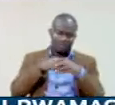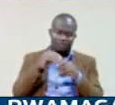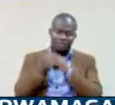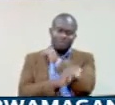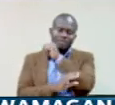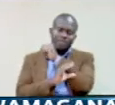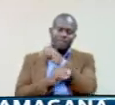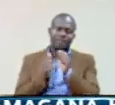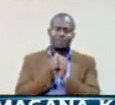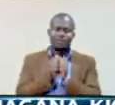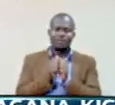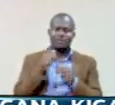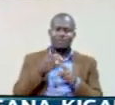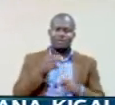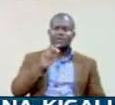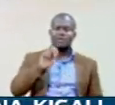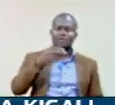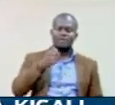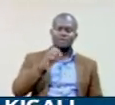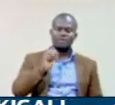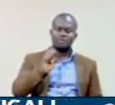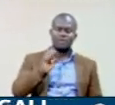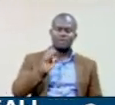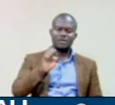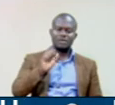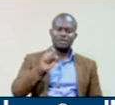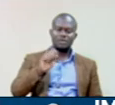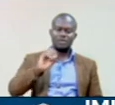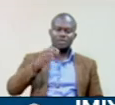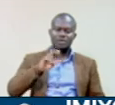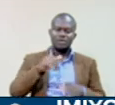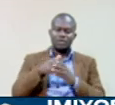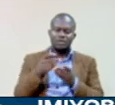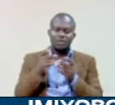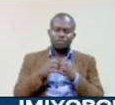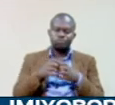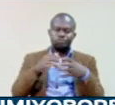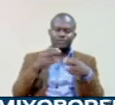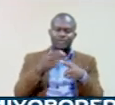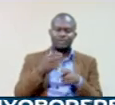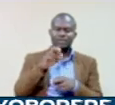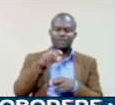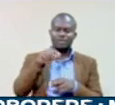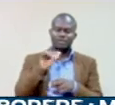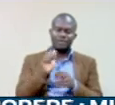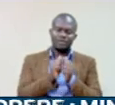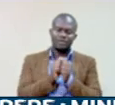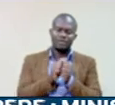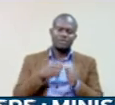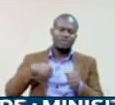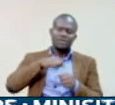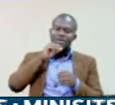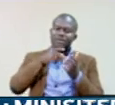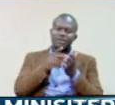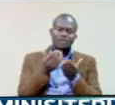Rwanda uyu ni munyange yo temestocre rwemeza mirimo ufite turagiro ry'amafi yo mu bwoko bwa tirapi ntabwo twe tugitumiza